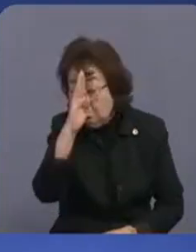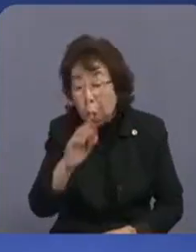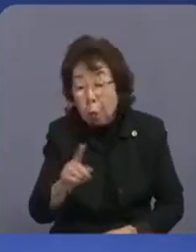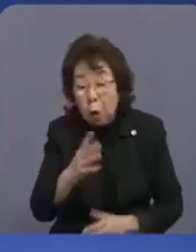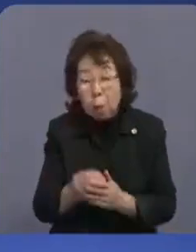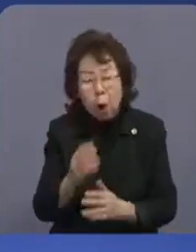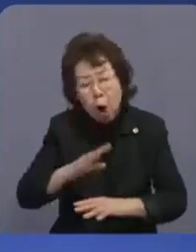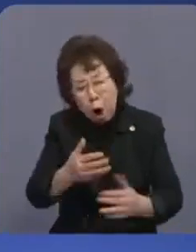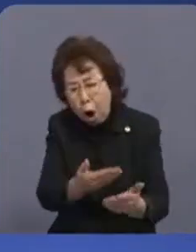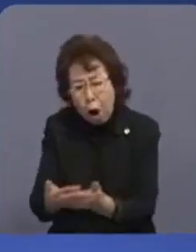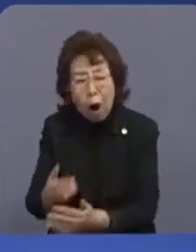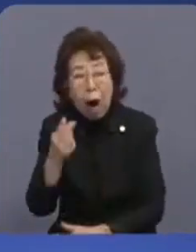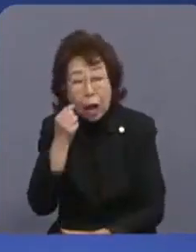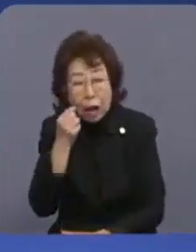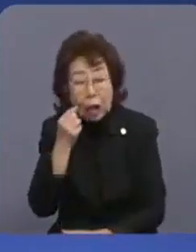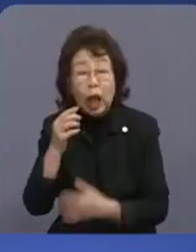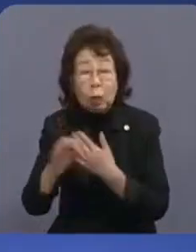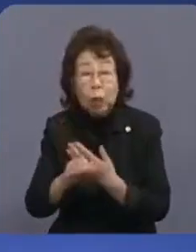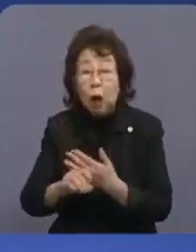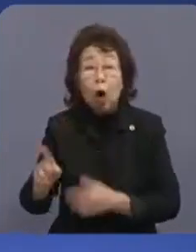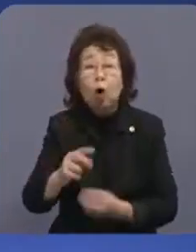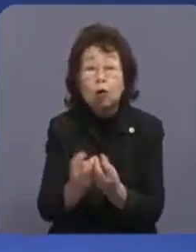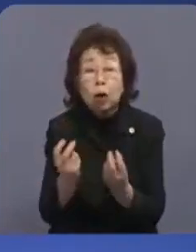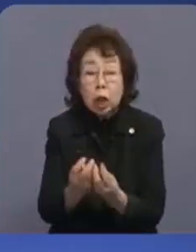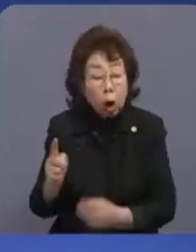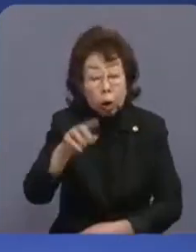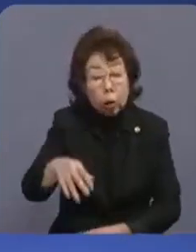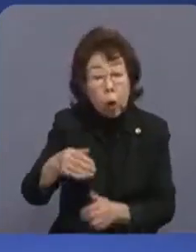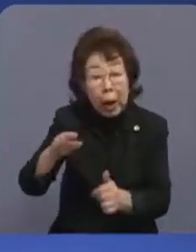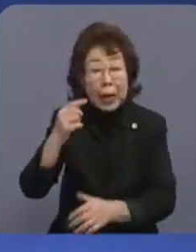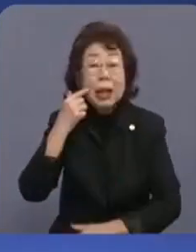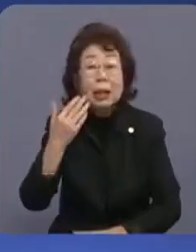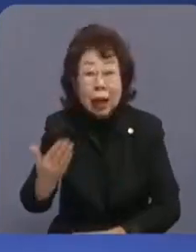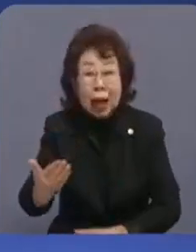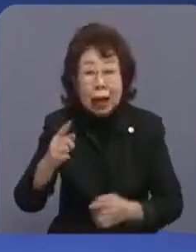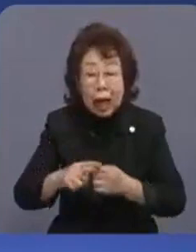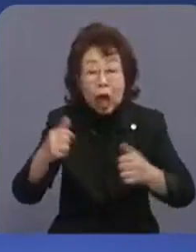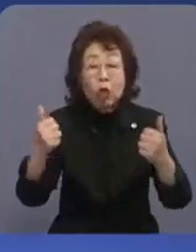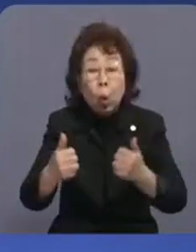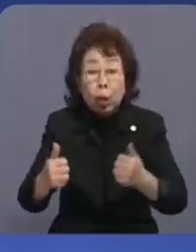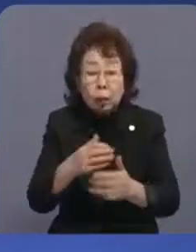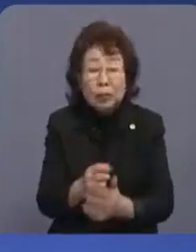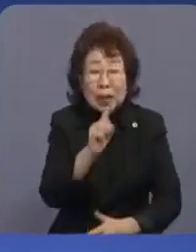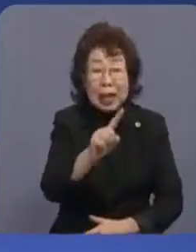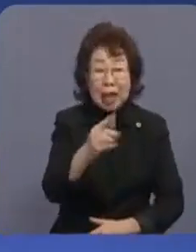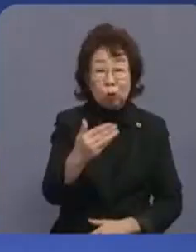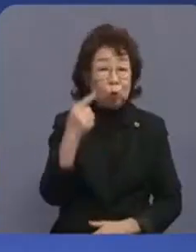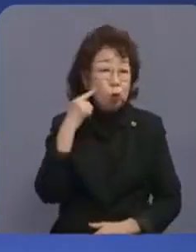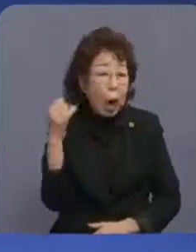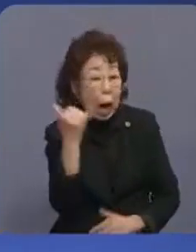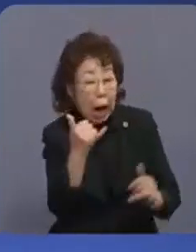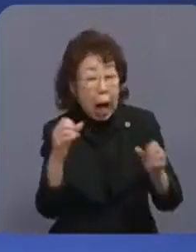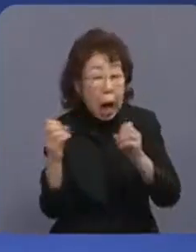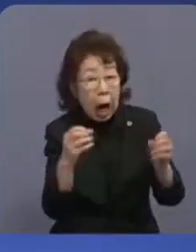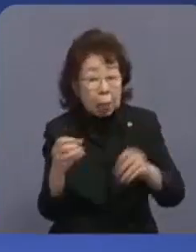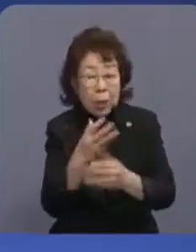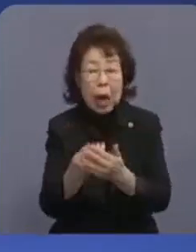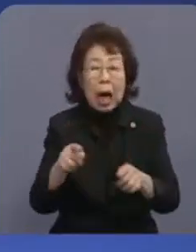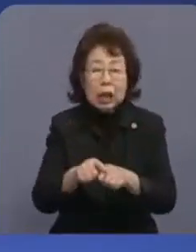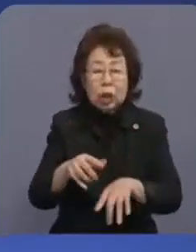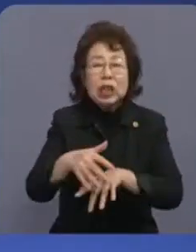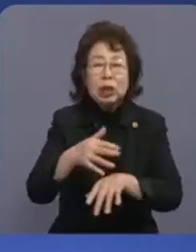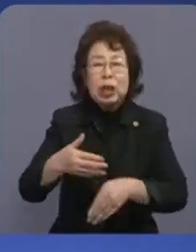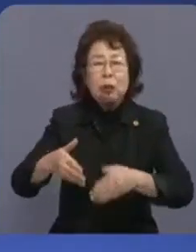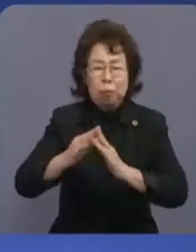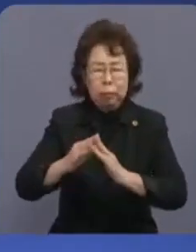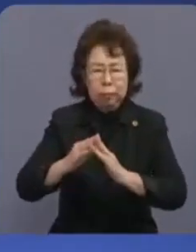우리가 지금 수용이 안 된다라고 하면 어떻게 어디로 전원할 것인지에 대한 논의를 소방 119 구급대와 함께할 수 있는 시스템을